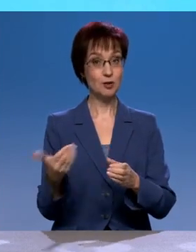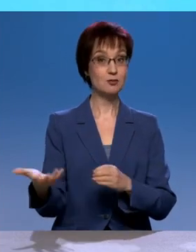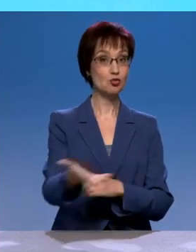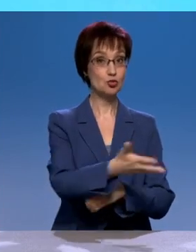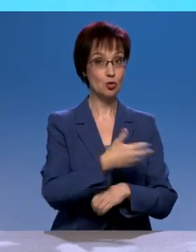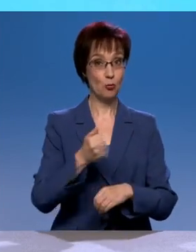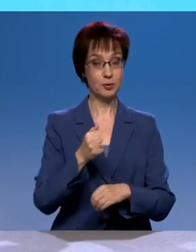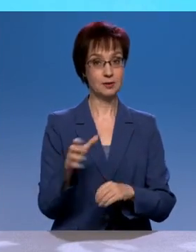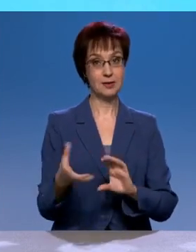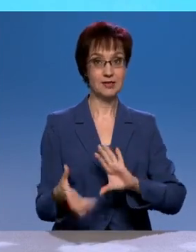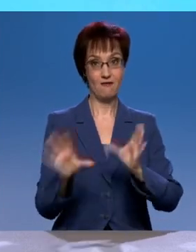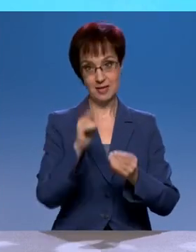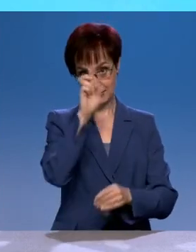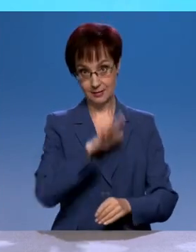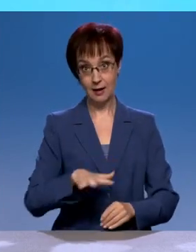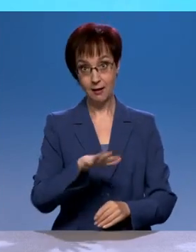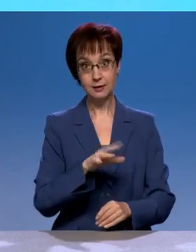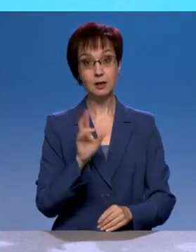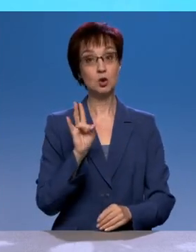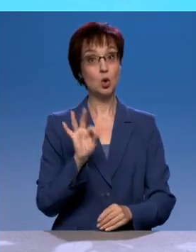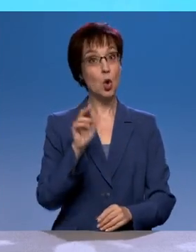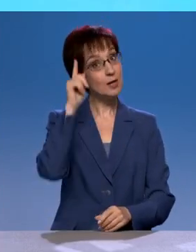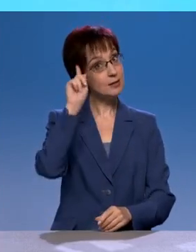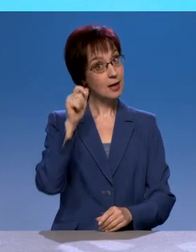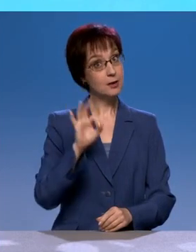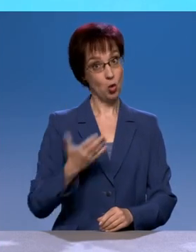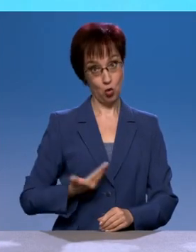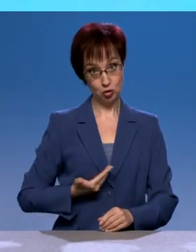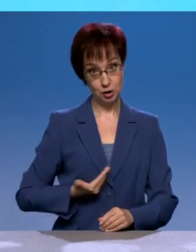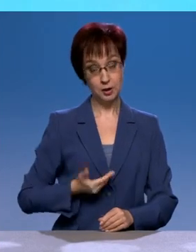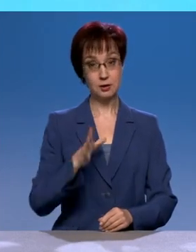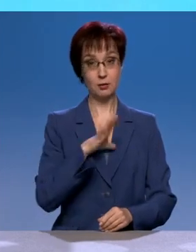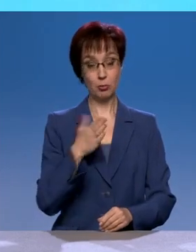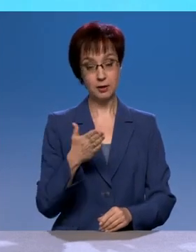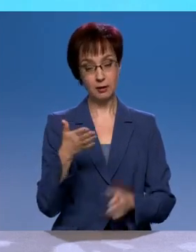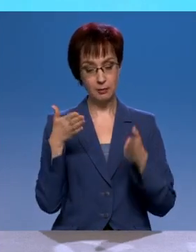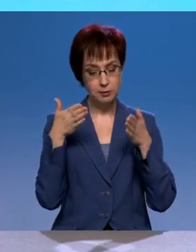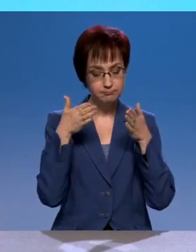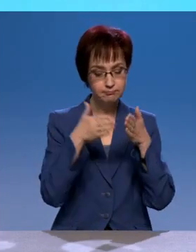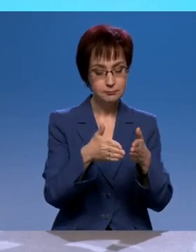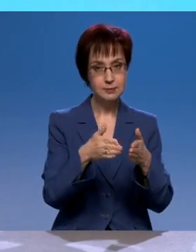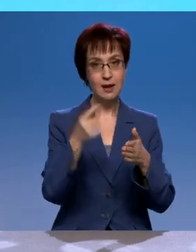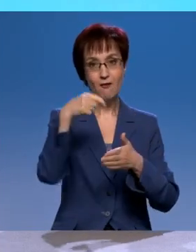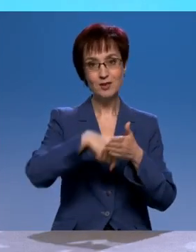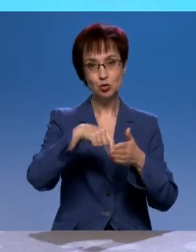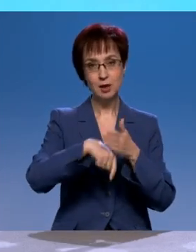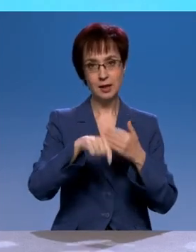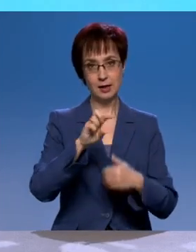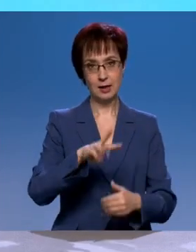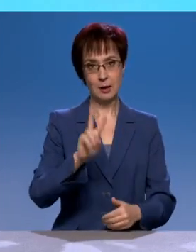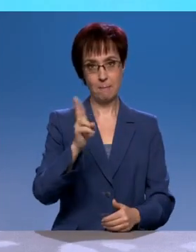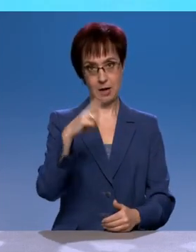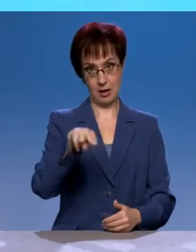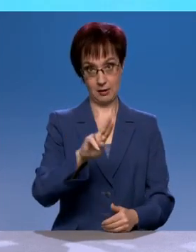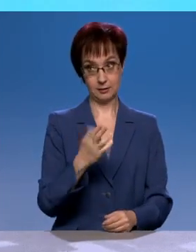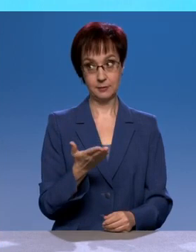о жизни страны, оно было сосредоточено внутри, ну, если не Садового кольца, то Московской кольцевой автодороги. Мы